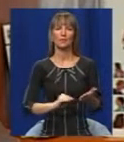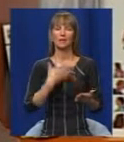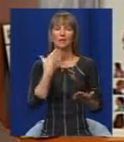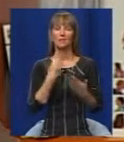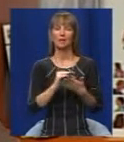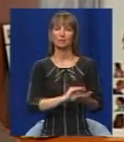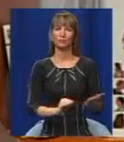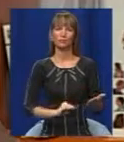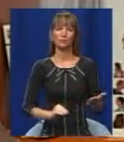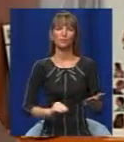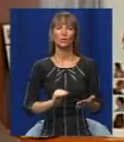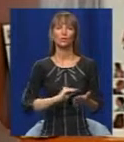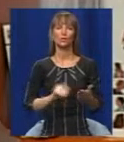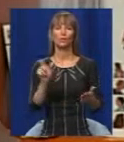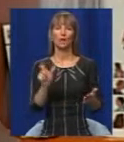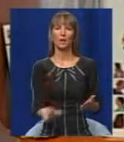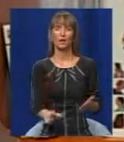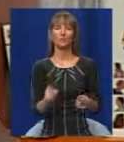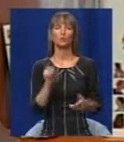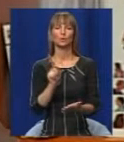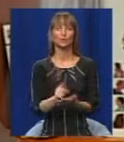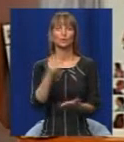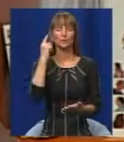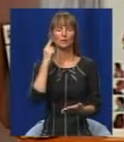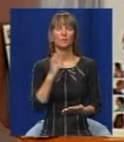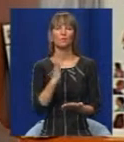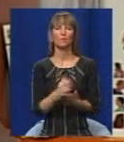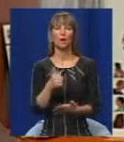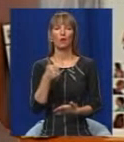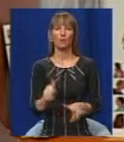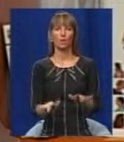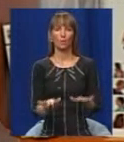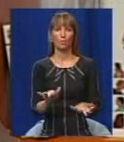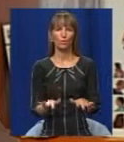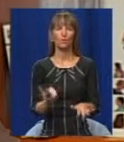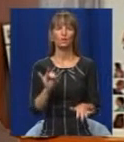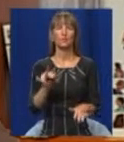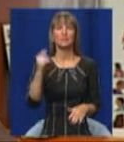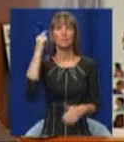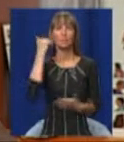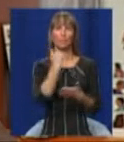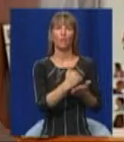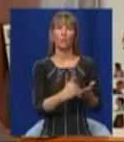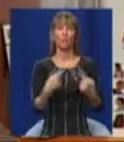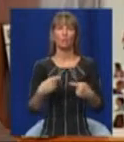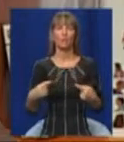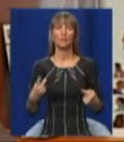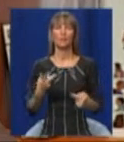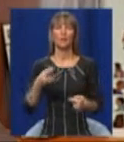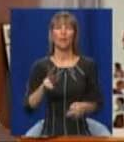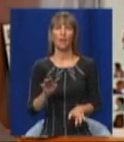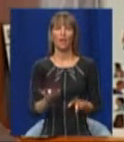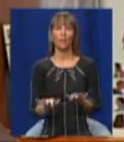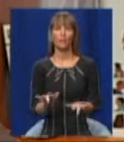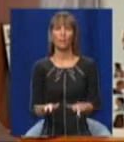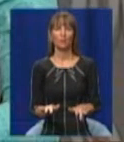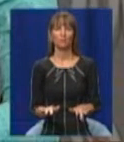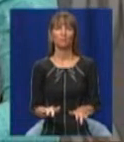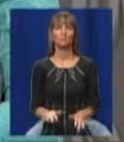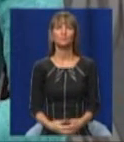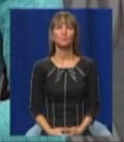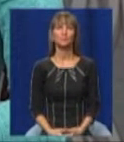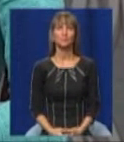також должен знати, ну, мати хороший комп'ютер і знати програми там всякі для комп'ютера. Так, і